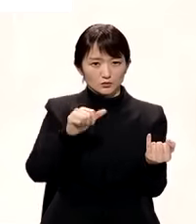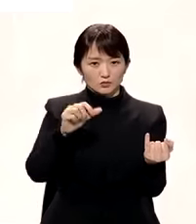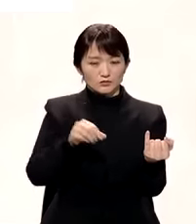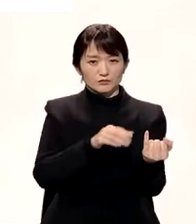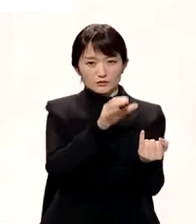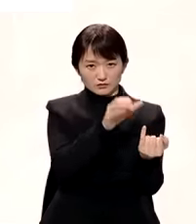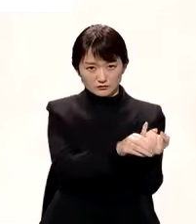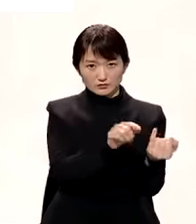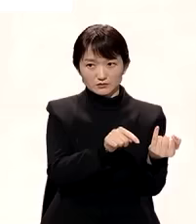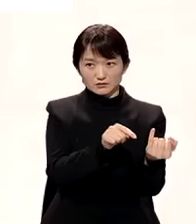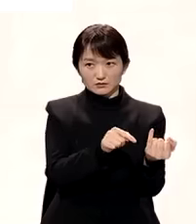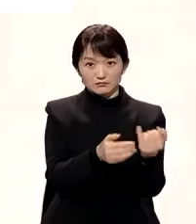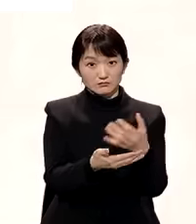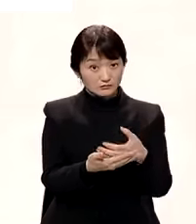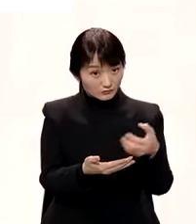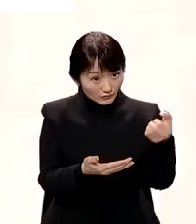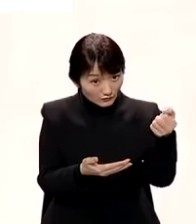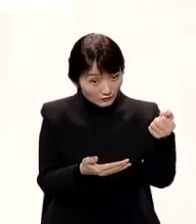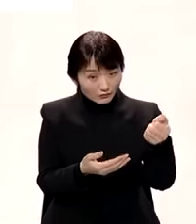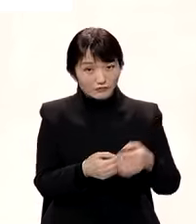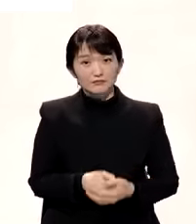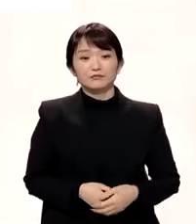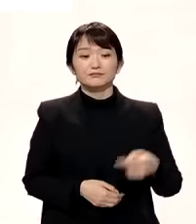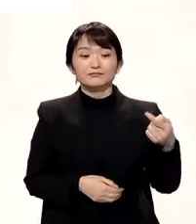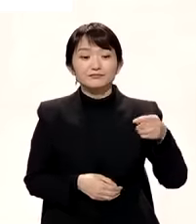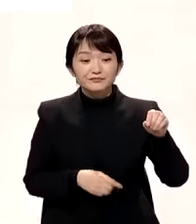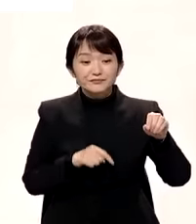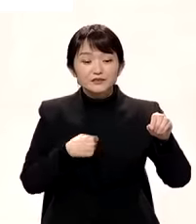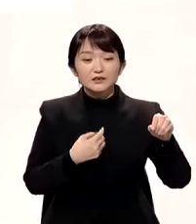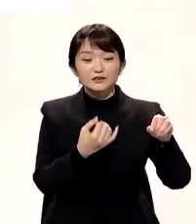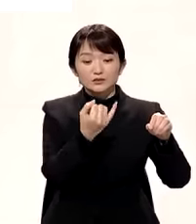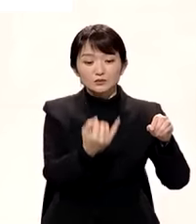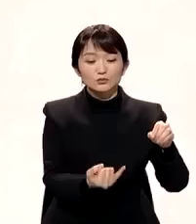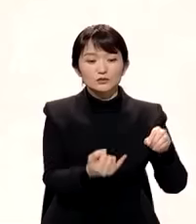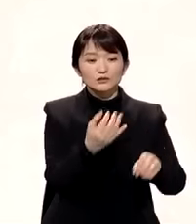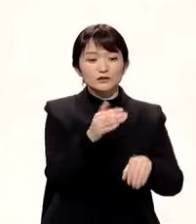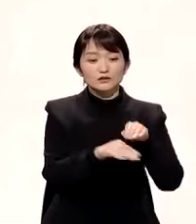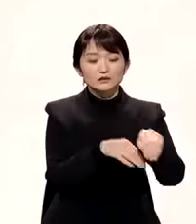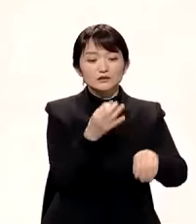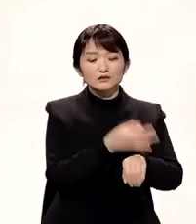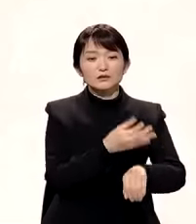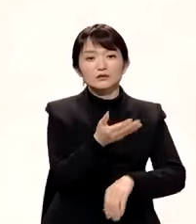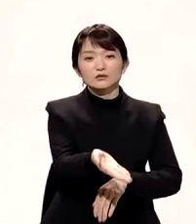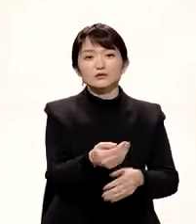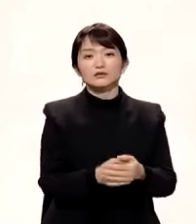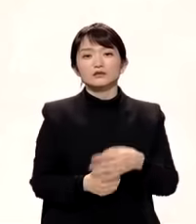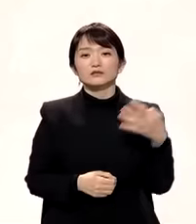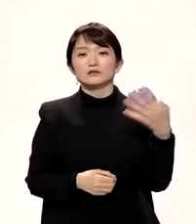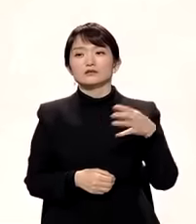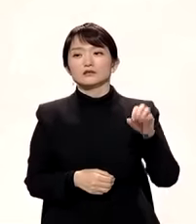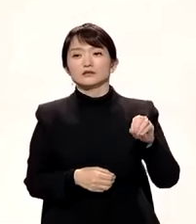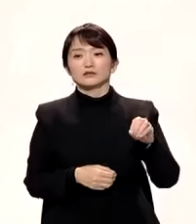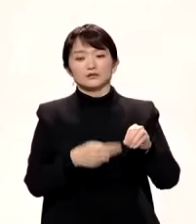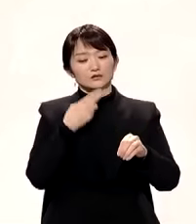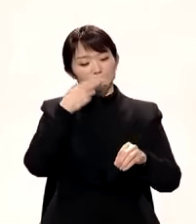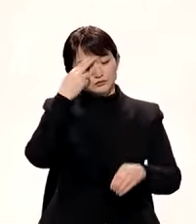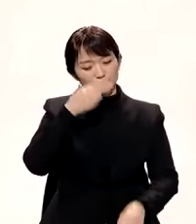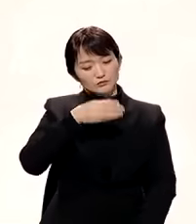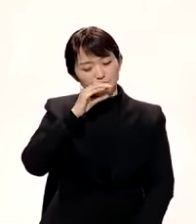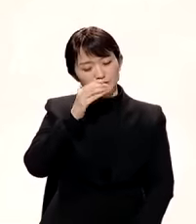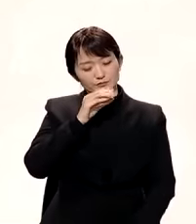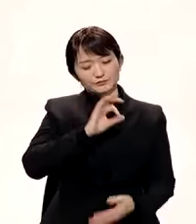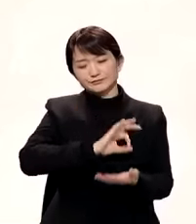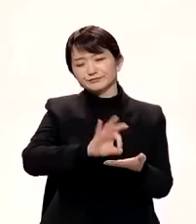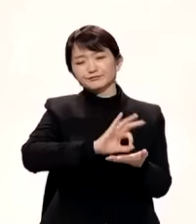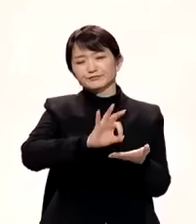그 돈도 딱 가져다가 천만 원은 자기 동생한테 너 차 사 1천만 원 딱 주고 나머지 4천만 원 또 유흥비로 다 쓴